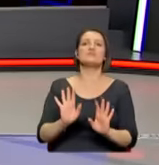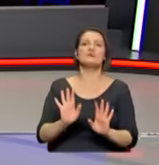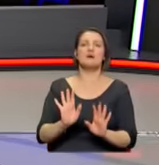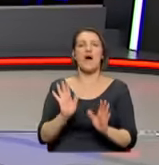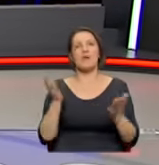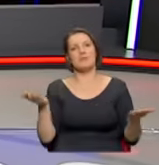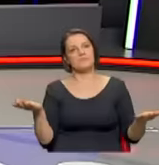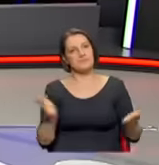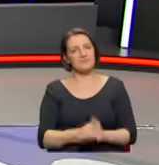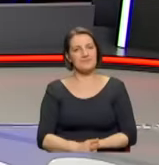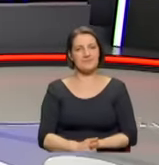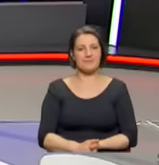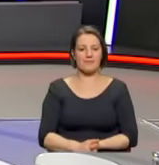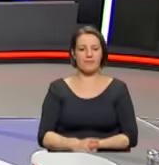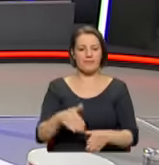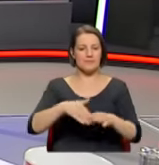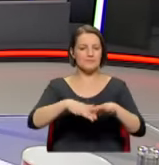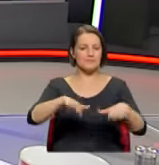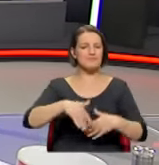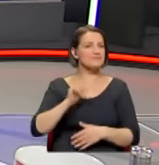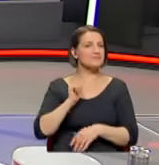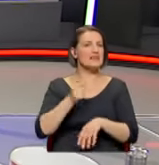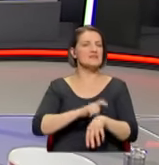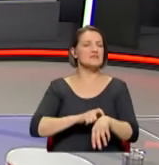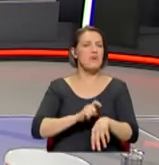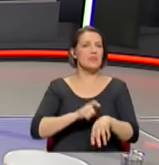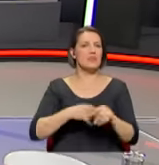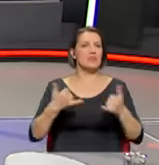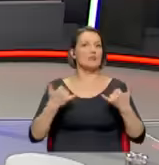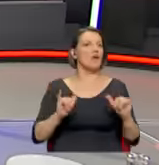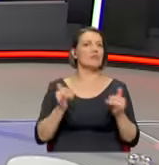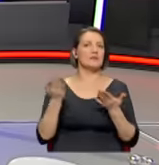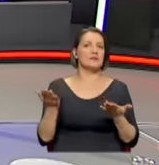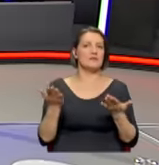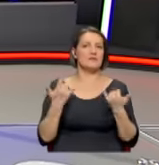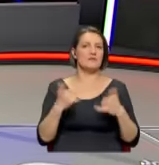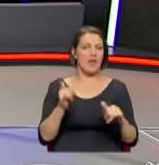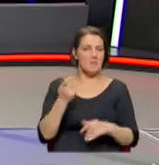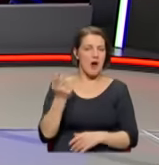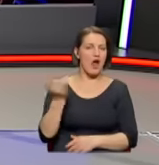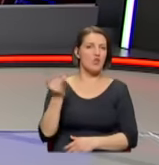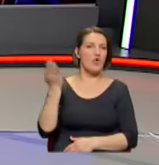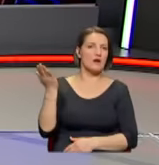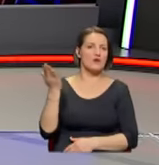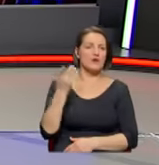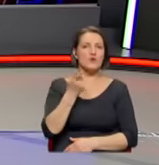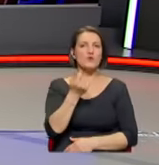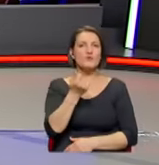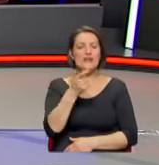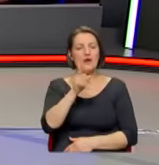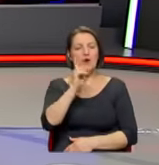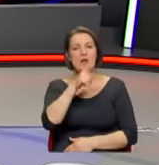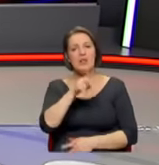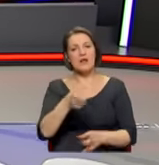Ama meclis ne zamandır tatilde? Tatilde de para alıyor onlar ücretli öğretmenlerin aksine.